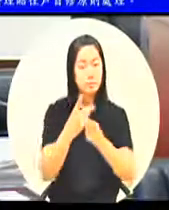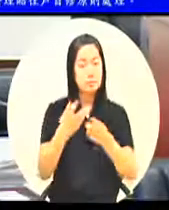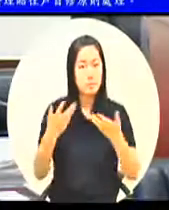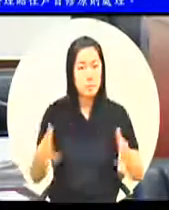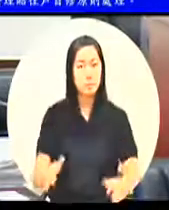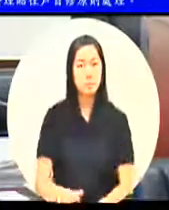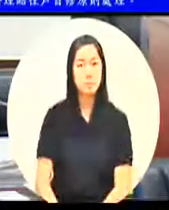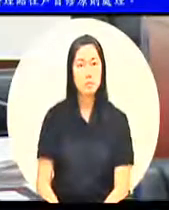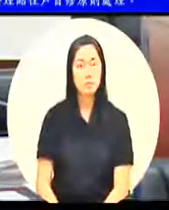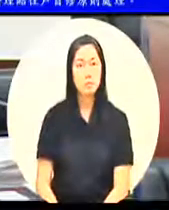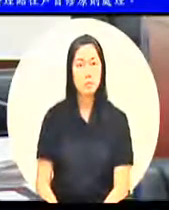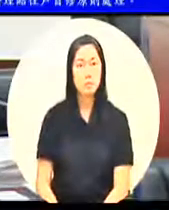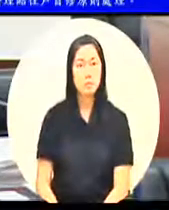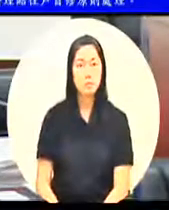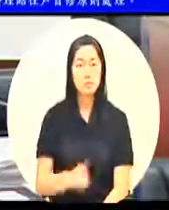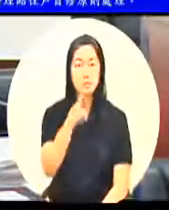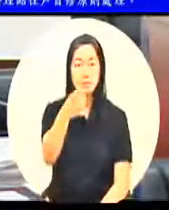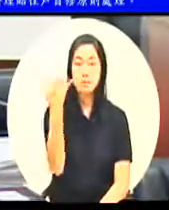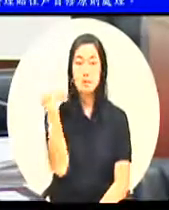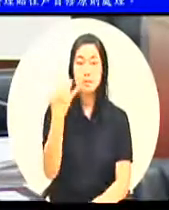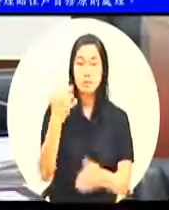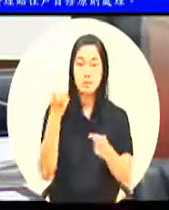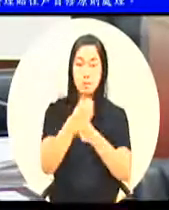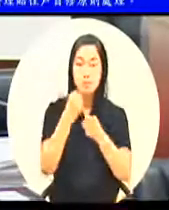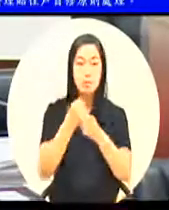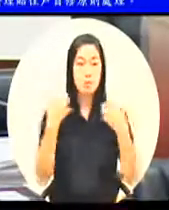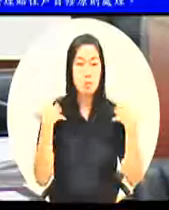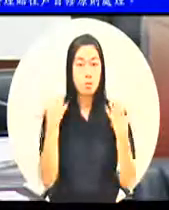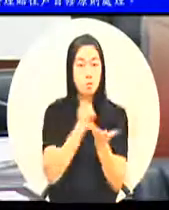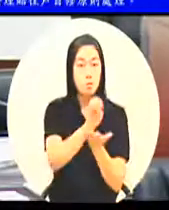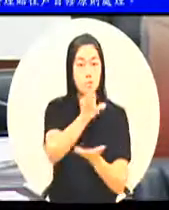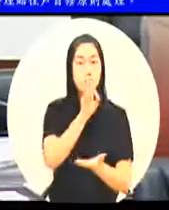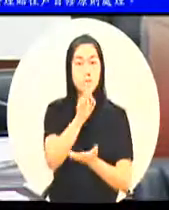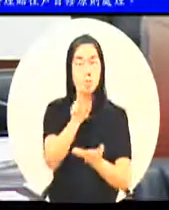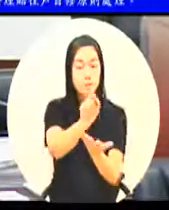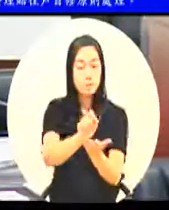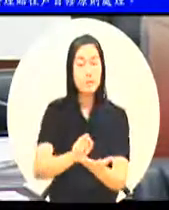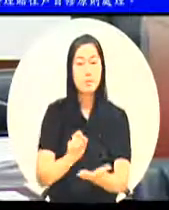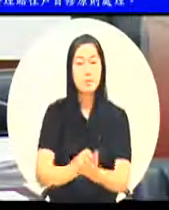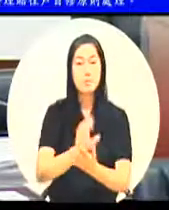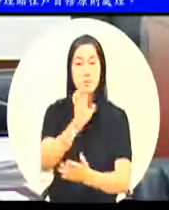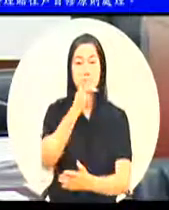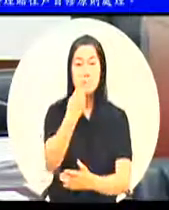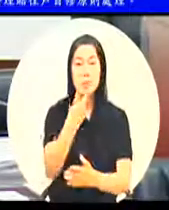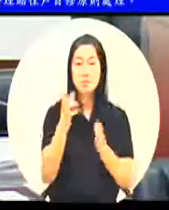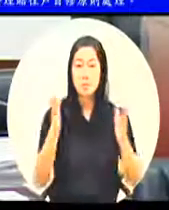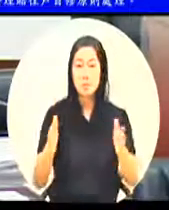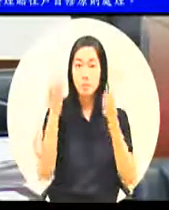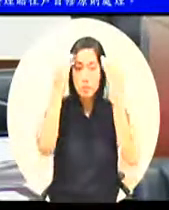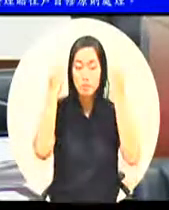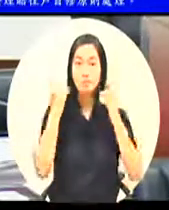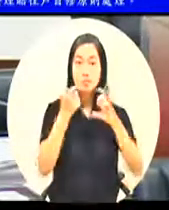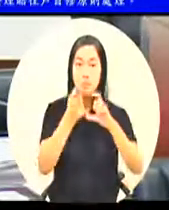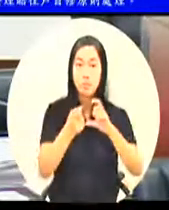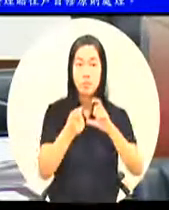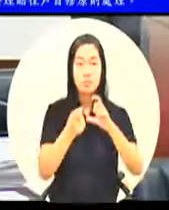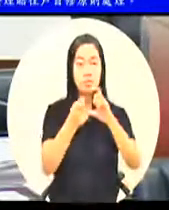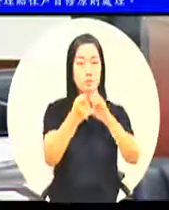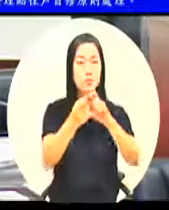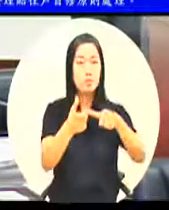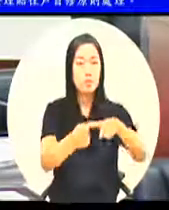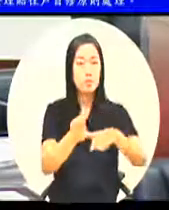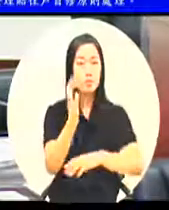哈，你的施政报告里面有写82期的，就是男子区公所前面的那个涵洞。那